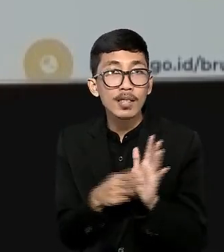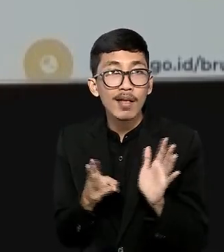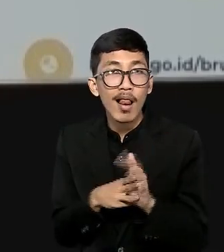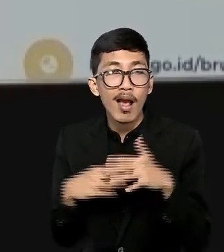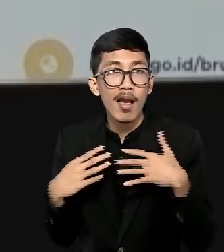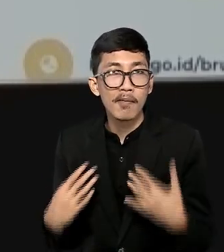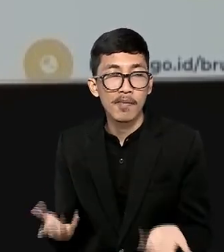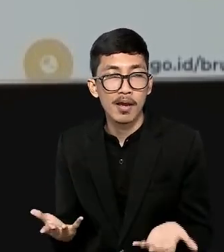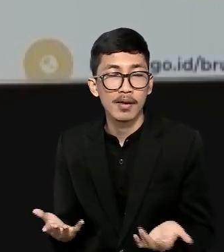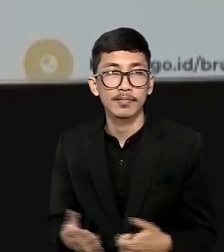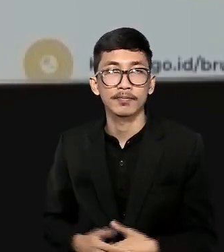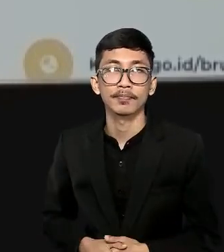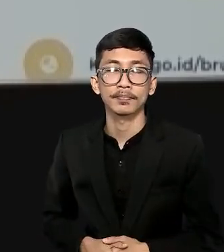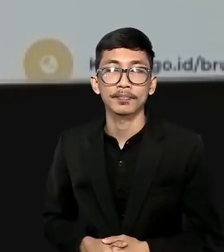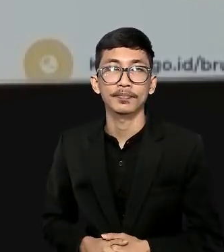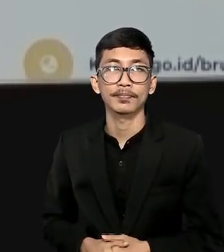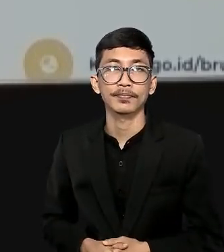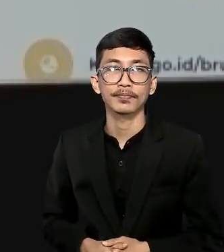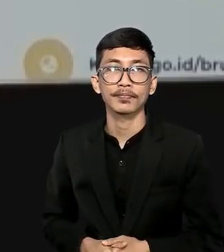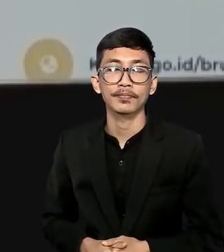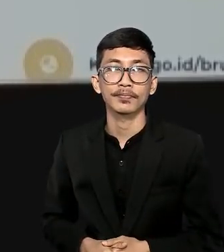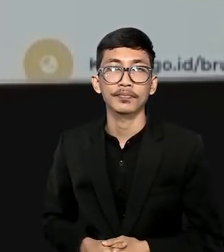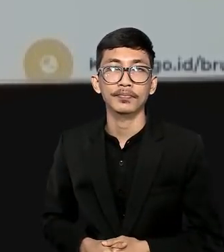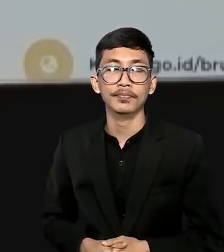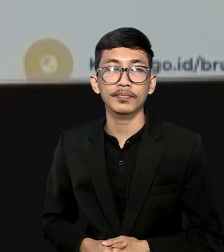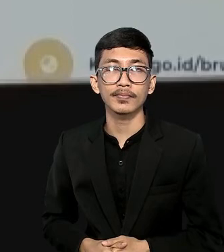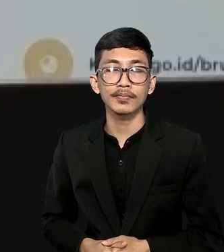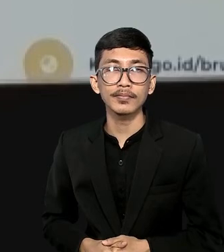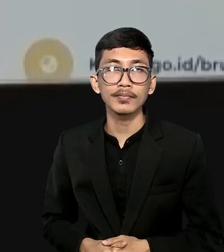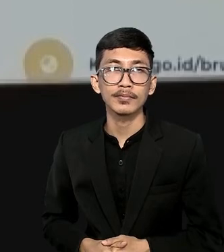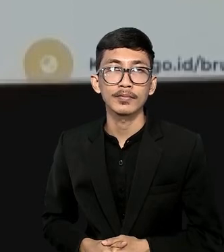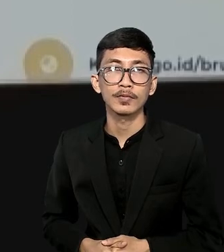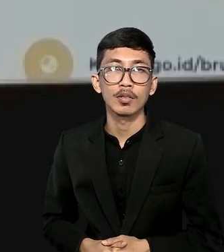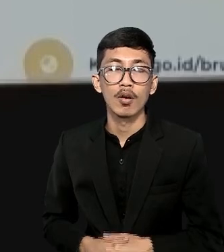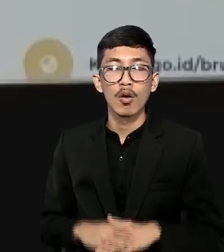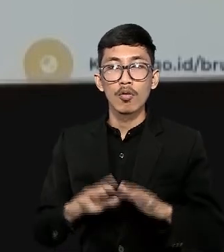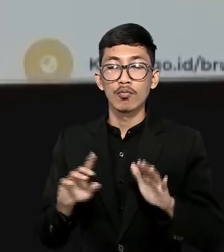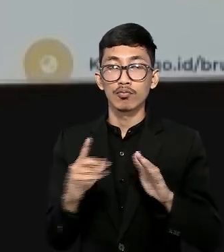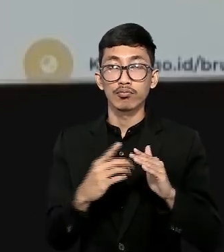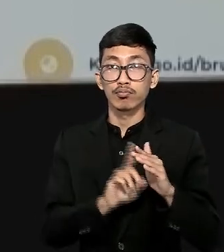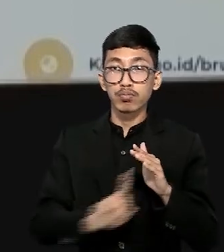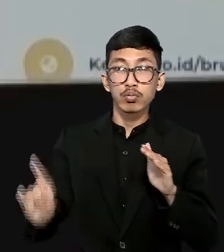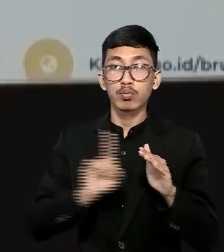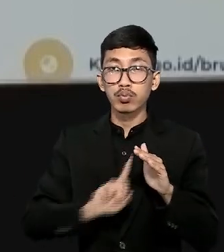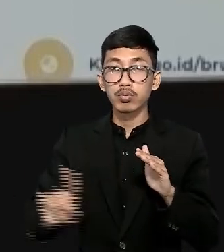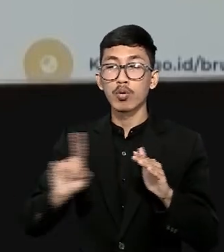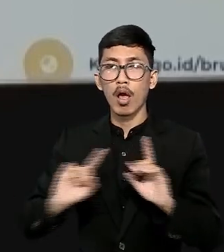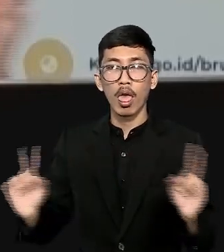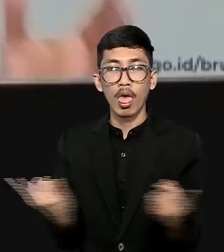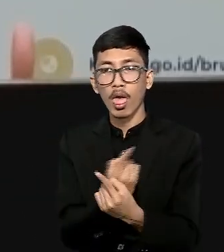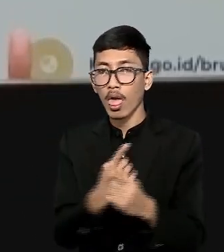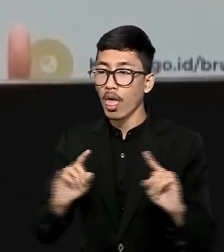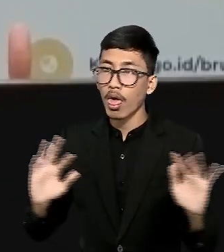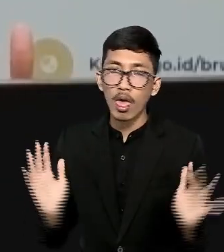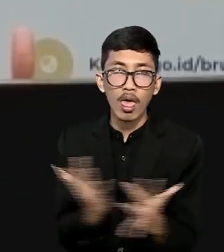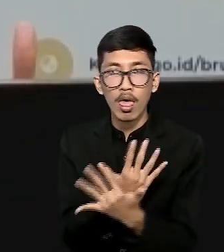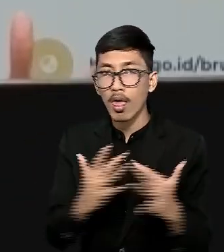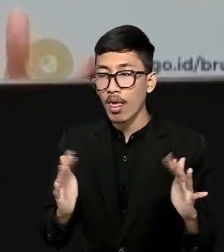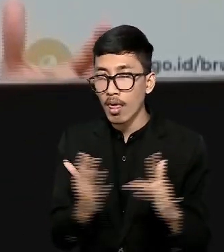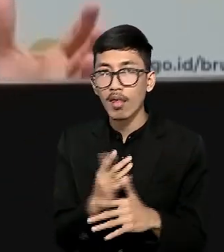adalah ketika pergerakan ini tinggi ke untuk to Taman Summer ya libur